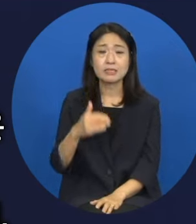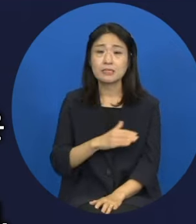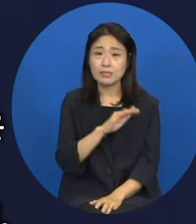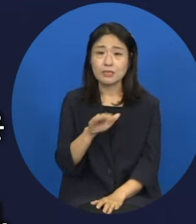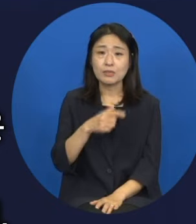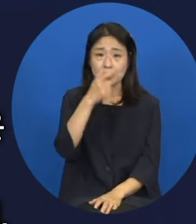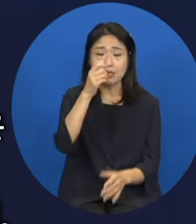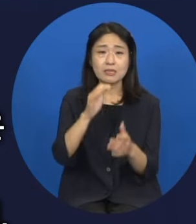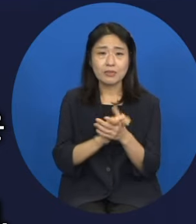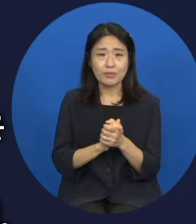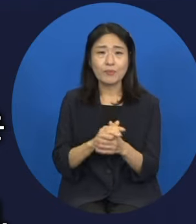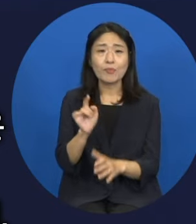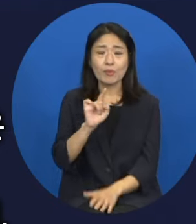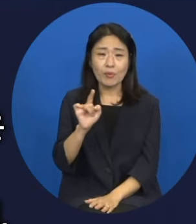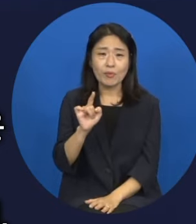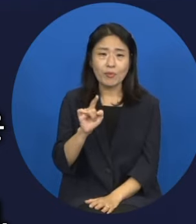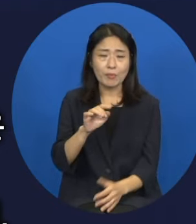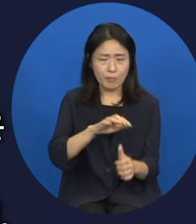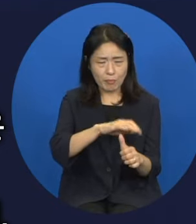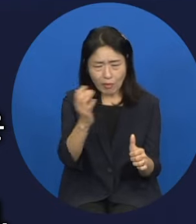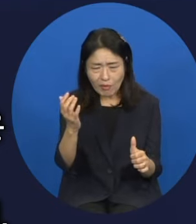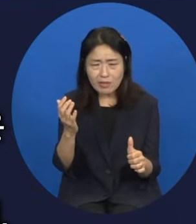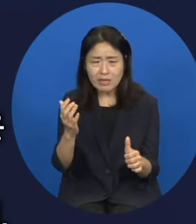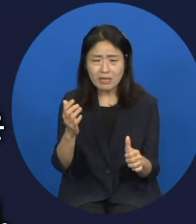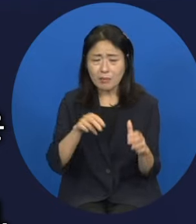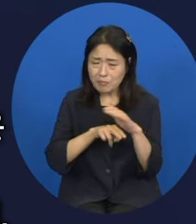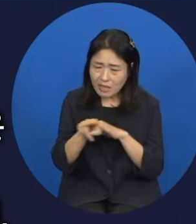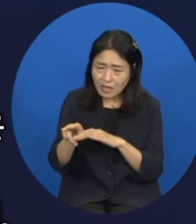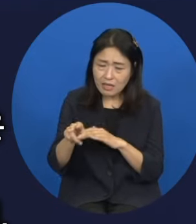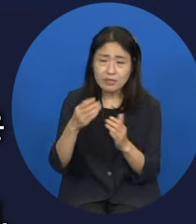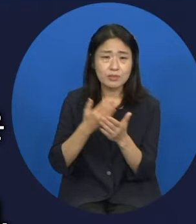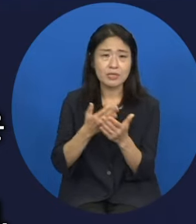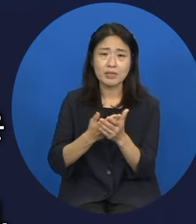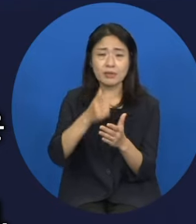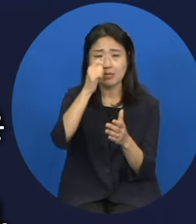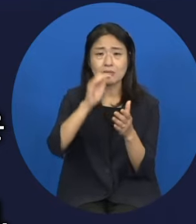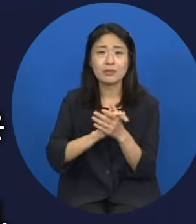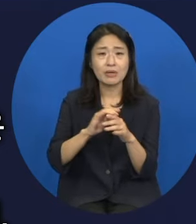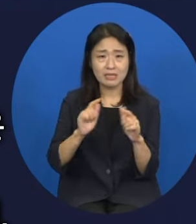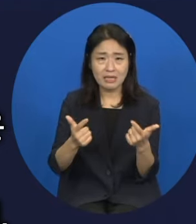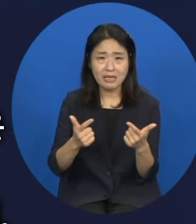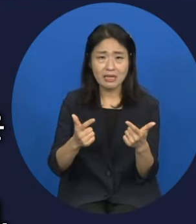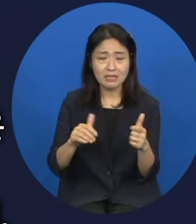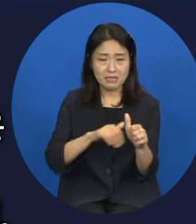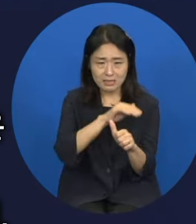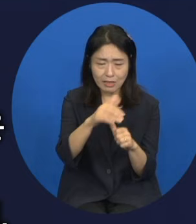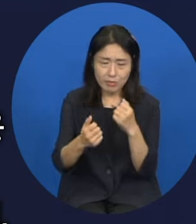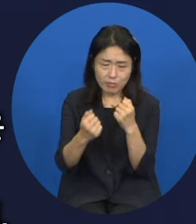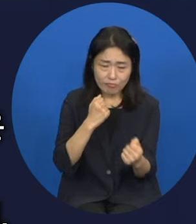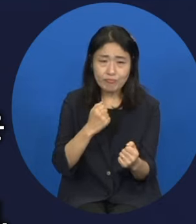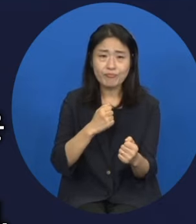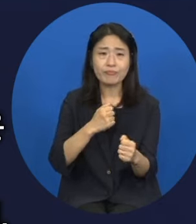단지 그 상황에서 벗어나게 해주십시오가 아니고 그런 상황 속에서도 주님